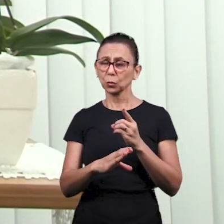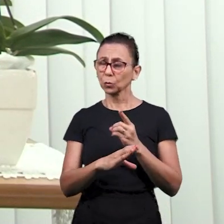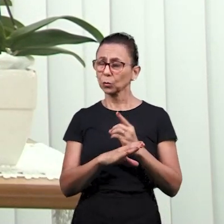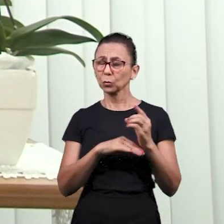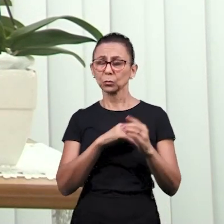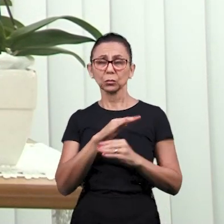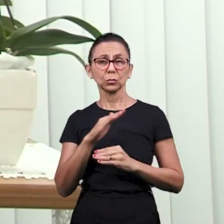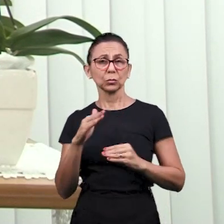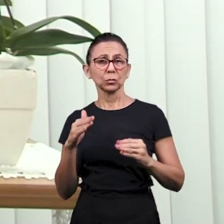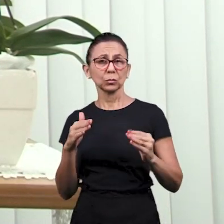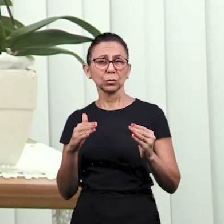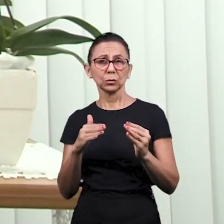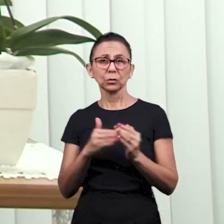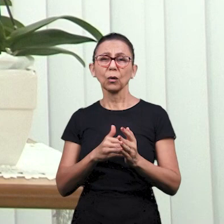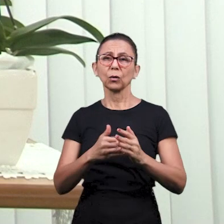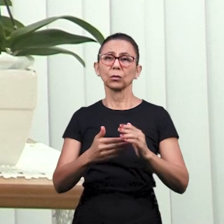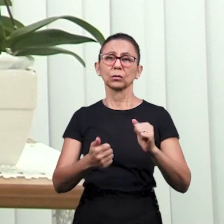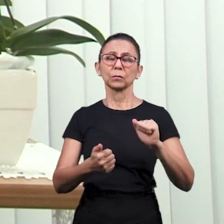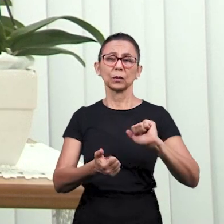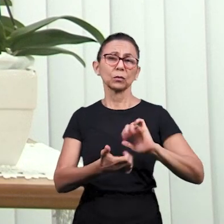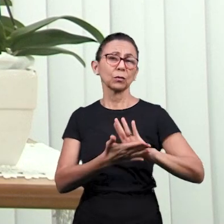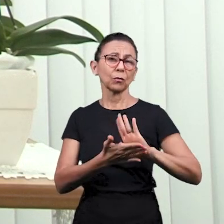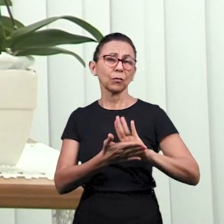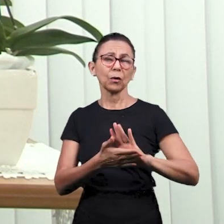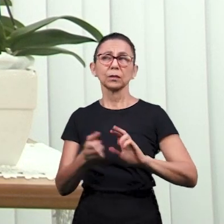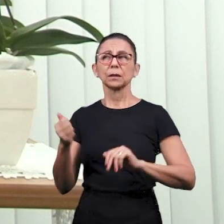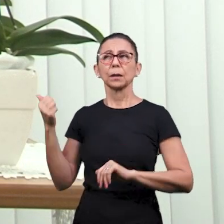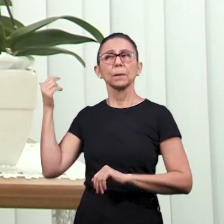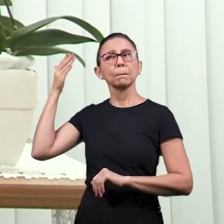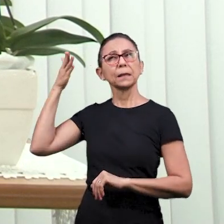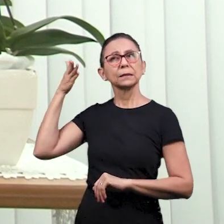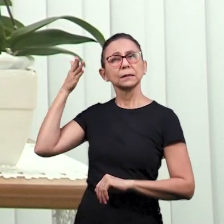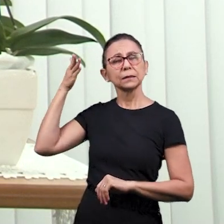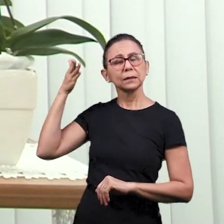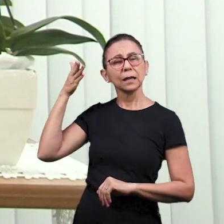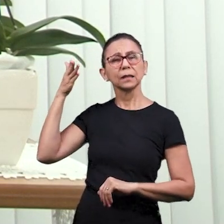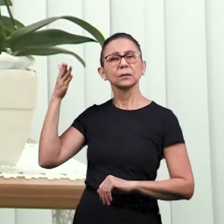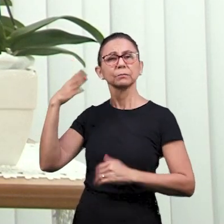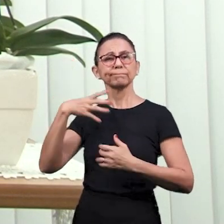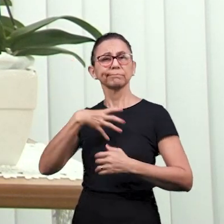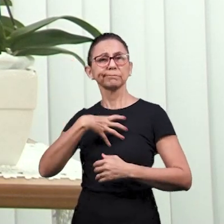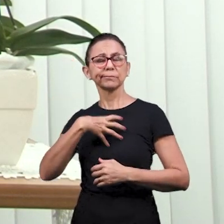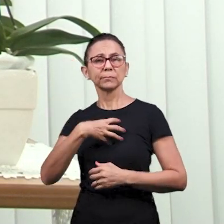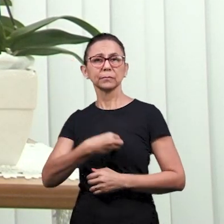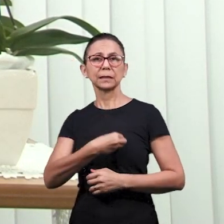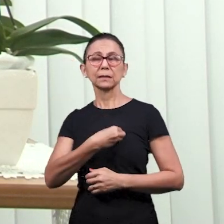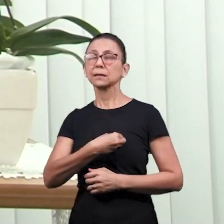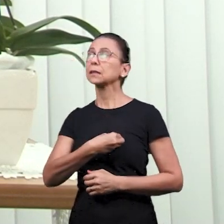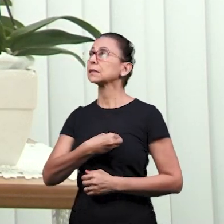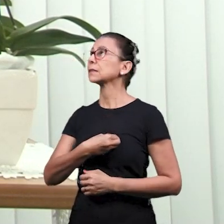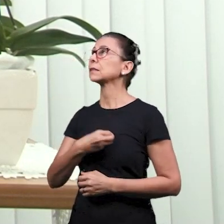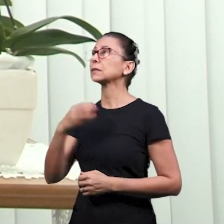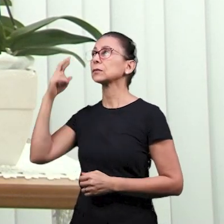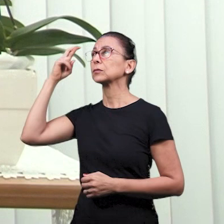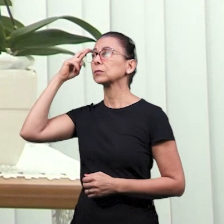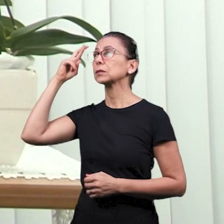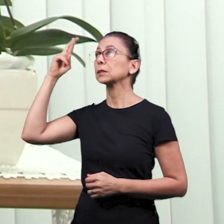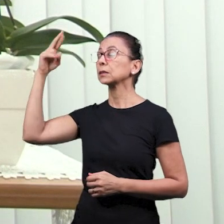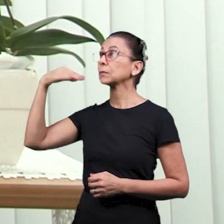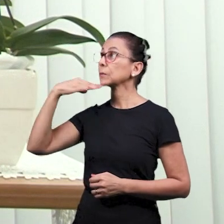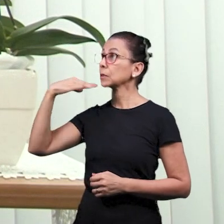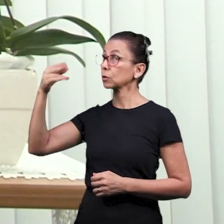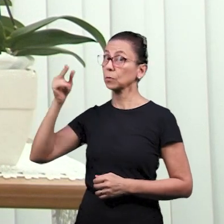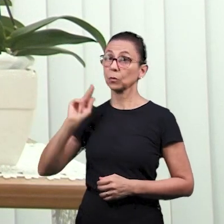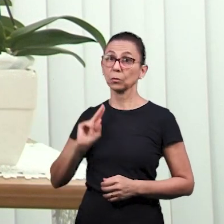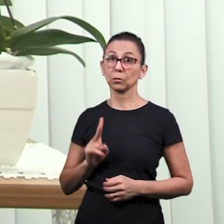благословляем Твое имя за каждое действие Твоего служения, за Твое слово, за Твое чудное присутствие среди